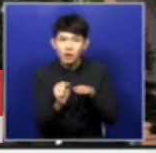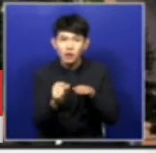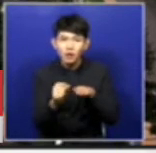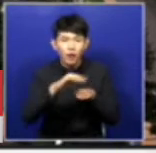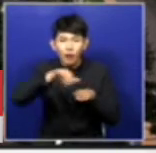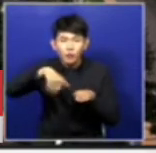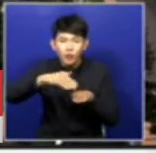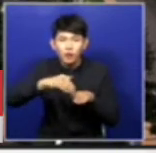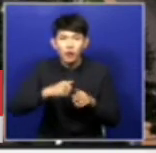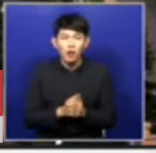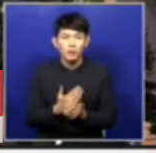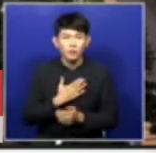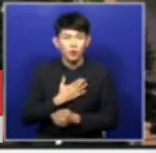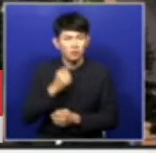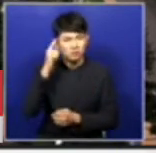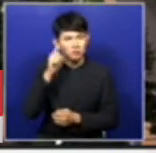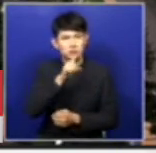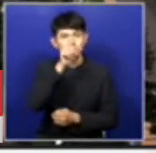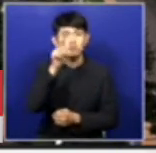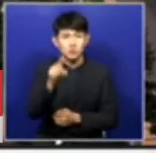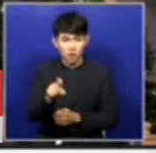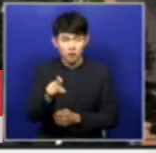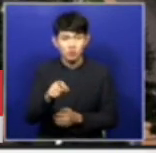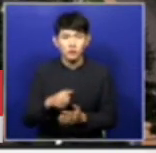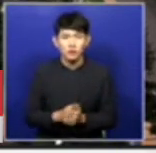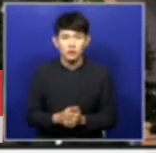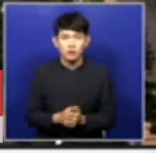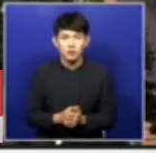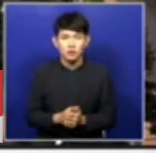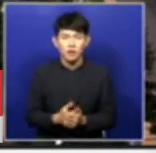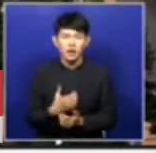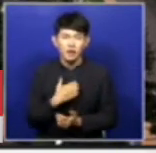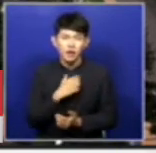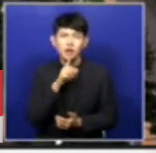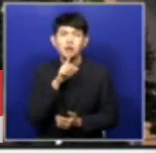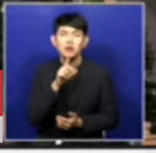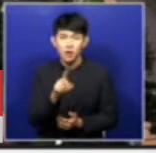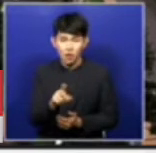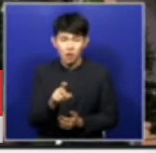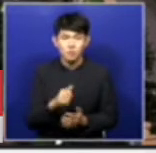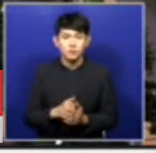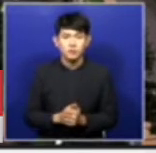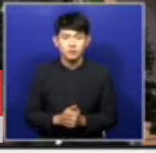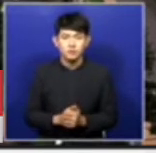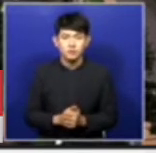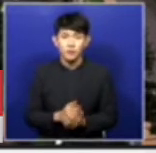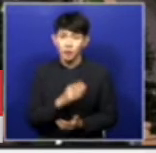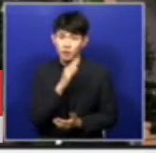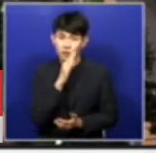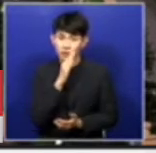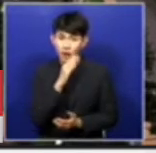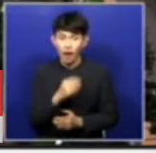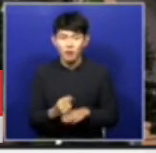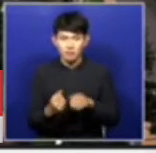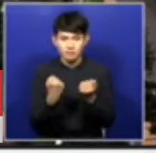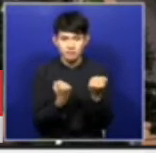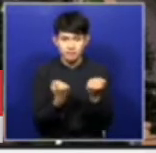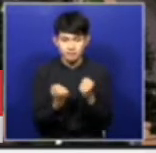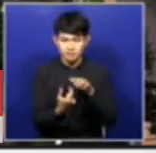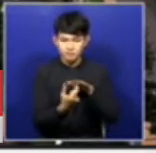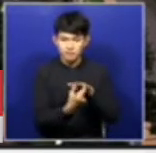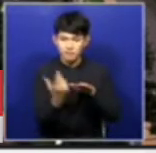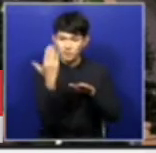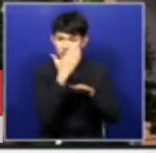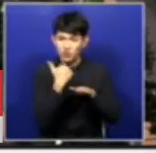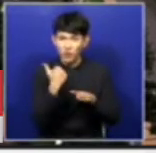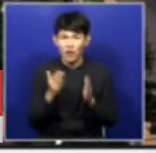ราะฉะนั้นผมสงสัยว่าอยากจะเรียนถามว่าถ้าเลขสวยเหล่านี้คนมีเงินม